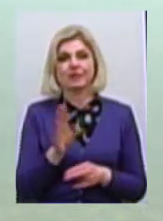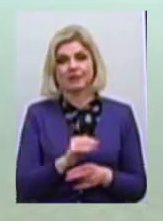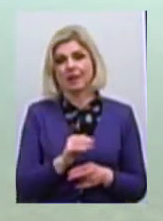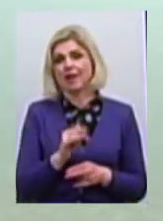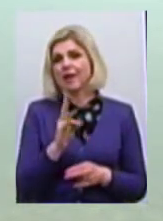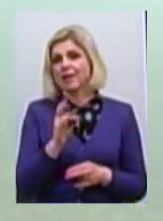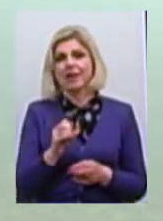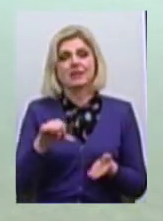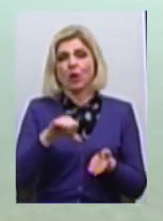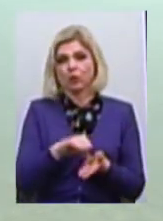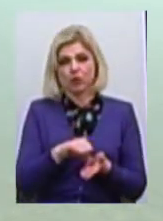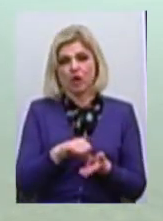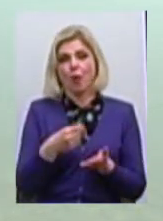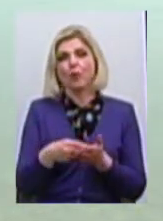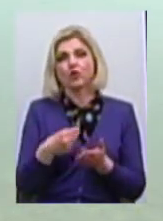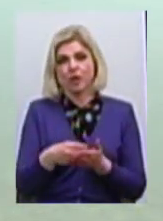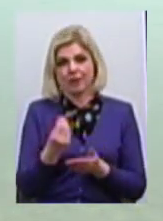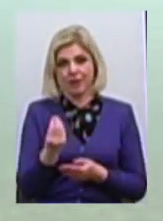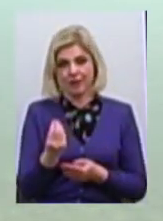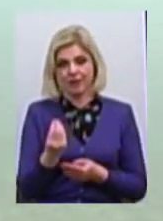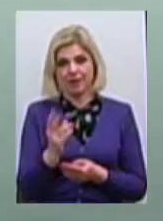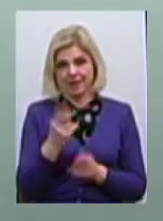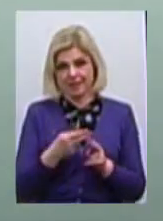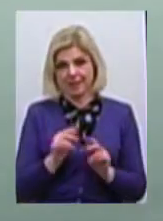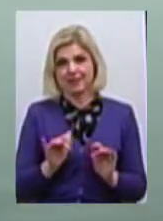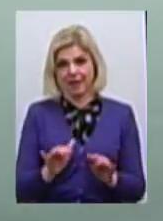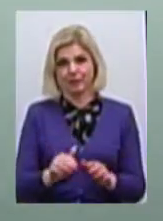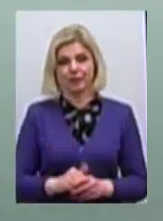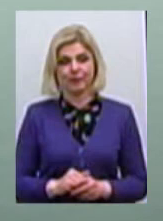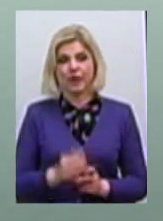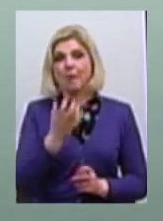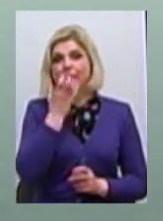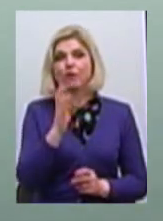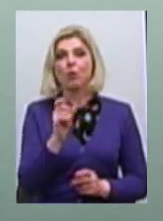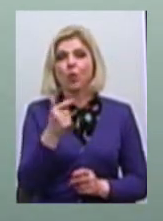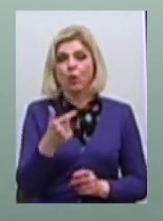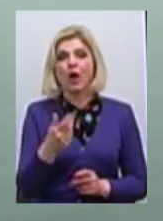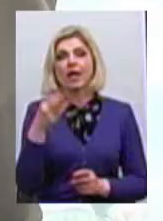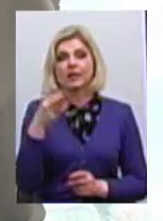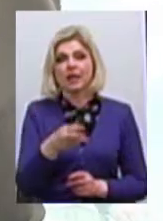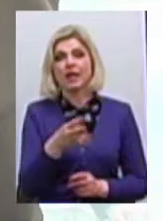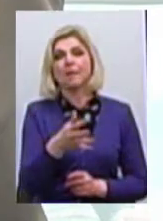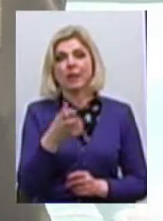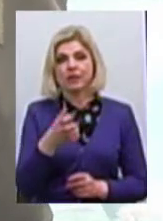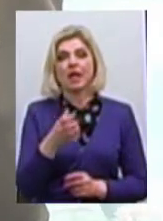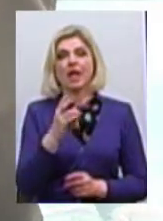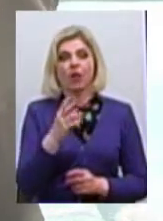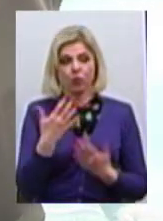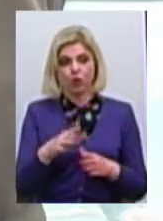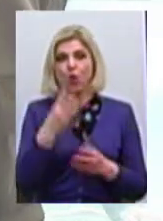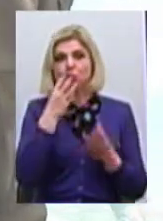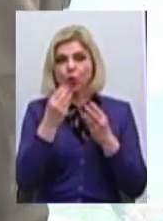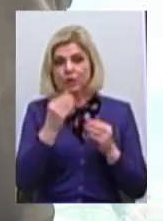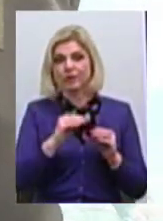не залучати бюджетні кошти до цієї справи. В Південному Бузі понад 3,5 тисячі нерестовищ вже